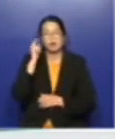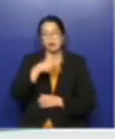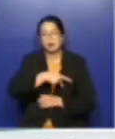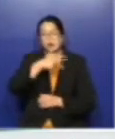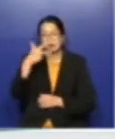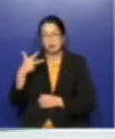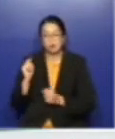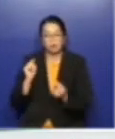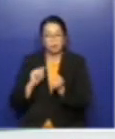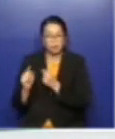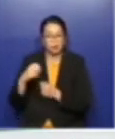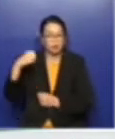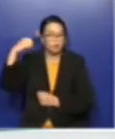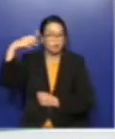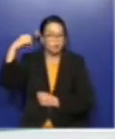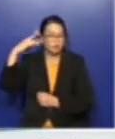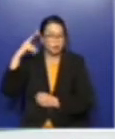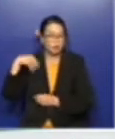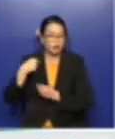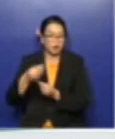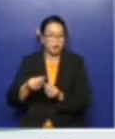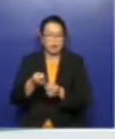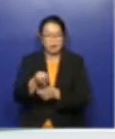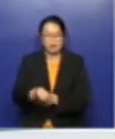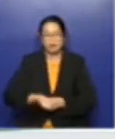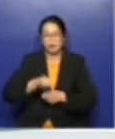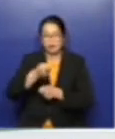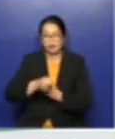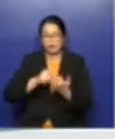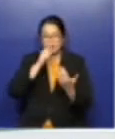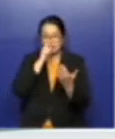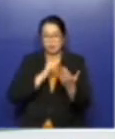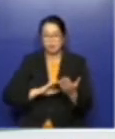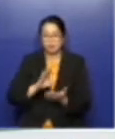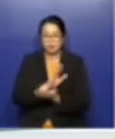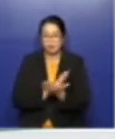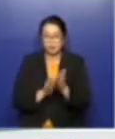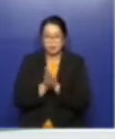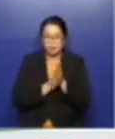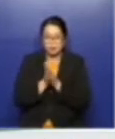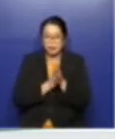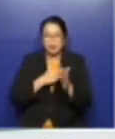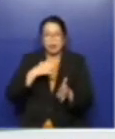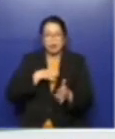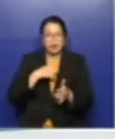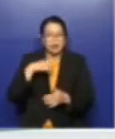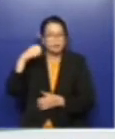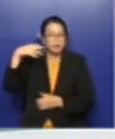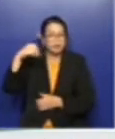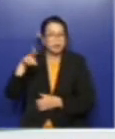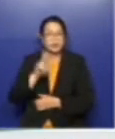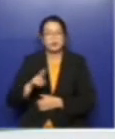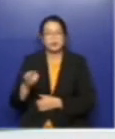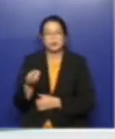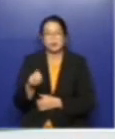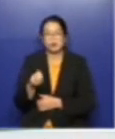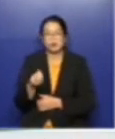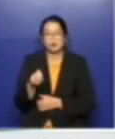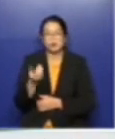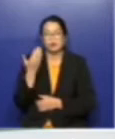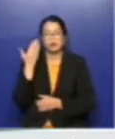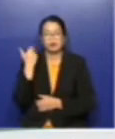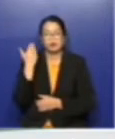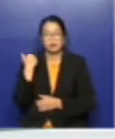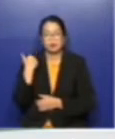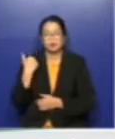าเพื่อการเกษตรทั้งประเทศนั้นมีความต้องการมากน้อยขนาดไหนอย่างไรเพราะว่าสร้